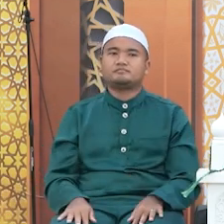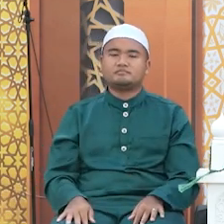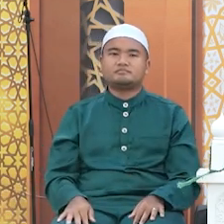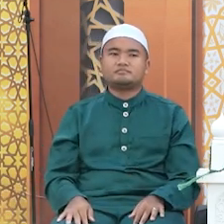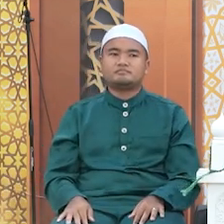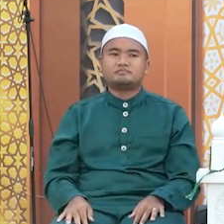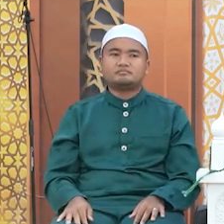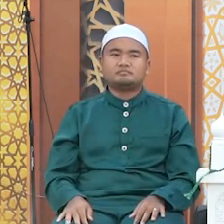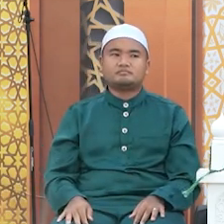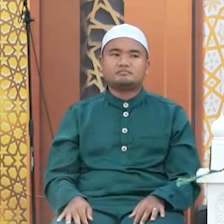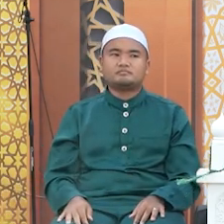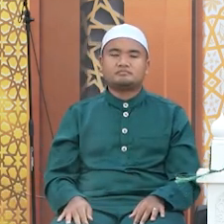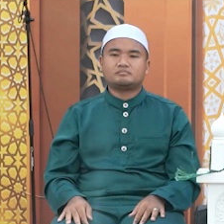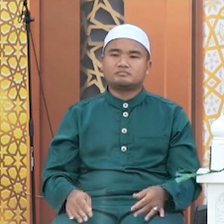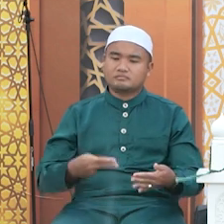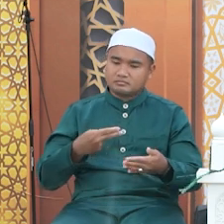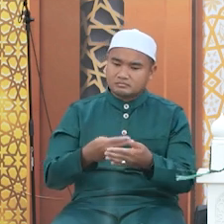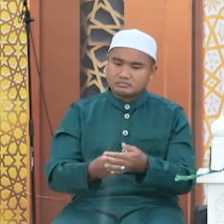Hampir 4-5 hari lepas,